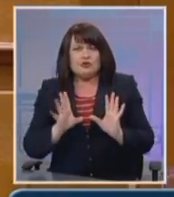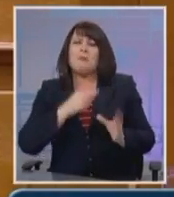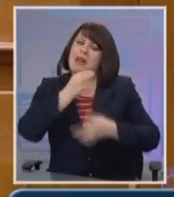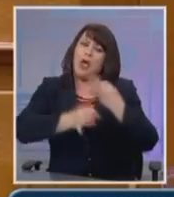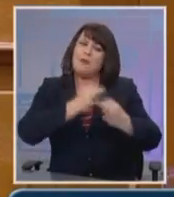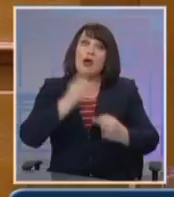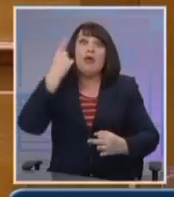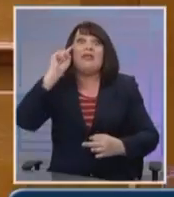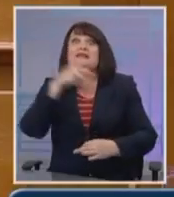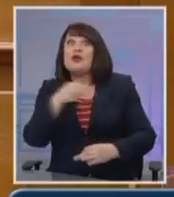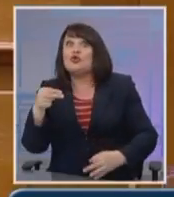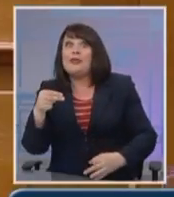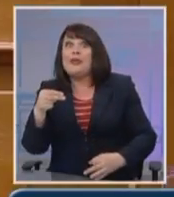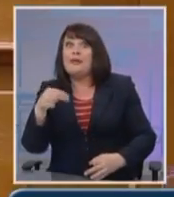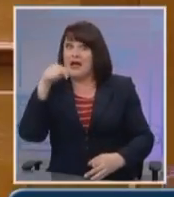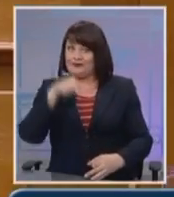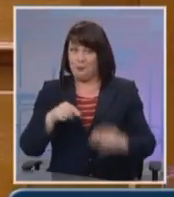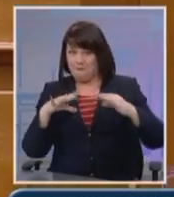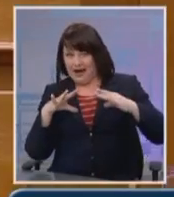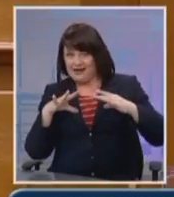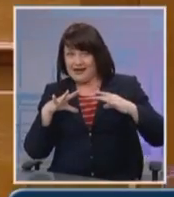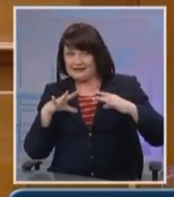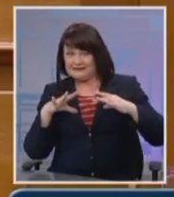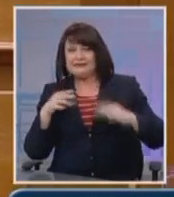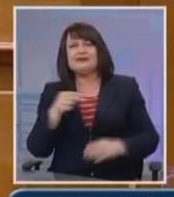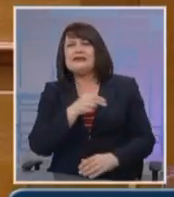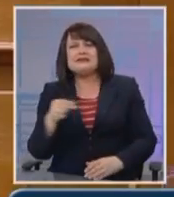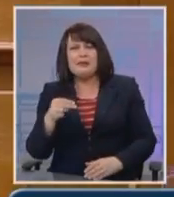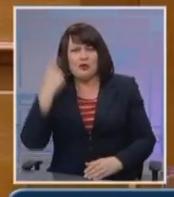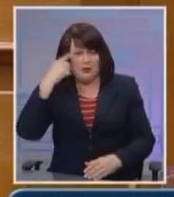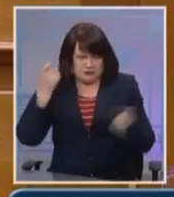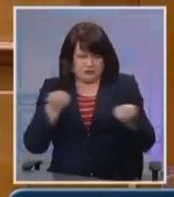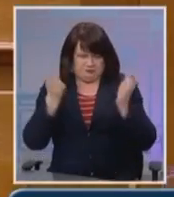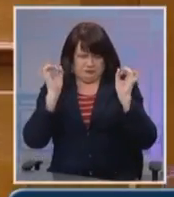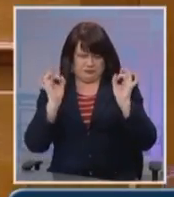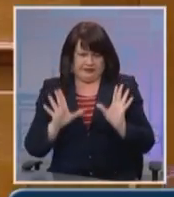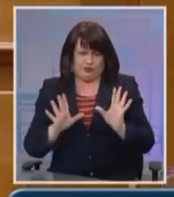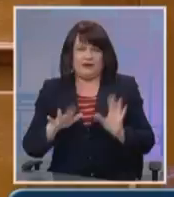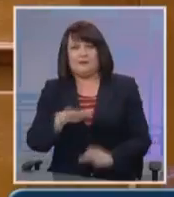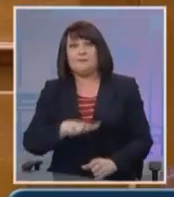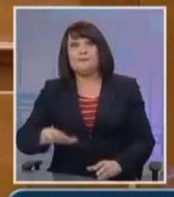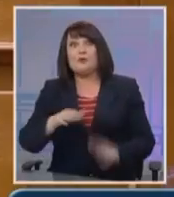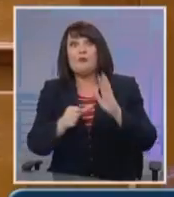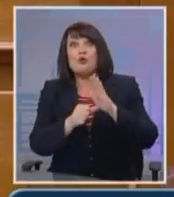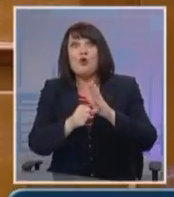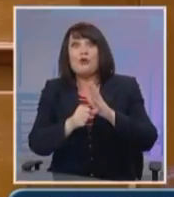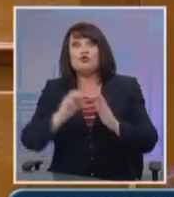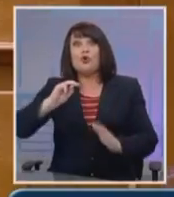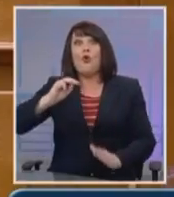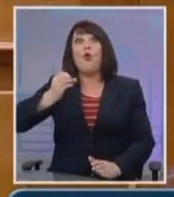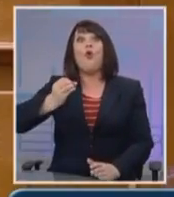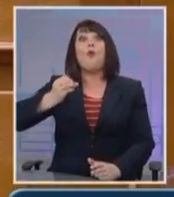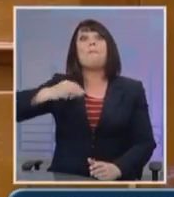μιλάς. Σημαίνει απλούστατα ότι δεν ξέρεις τι σου γίνεται. Ο πρόεδρος Ομπάμα τα είπε αυτά έχοντας υπόψη